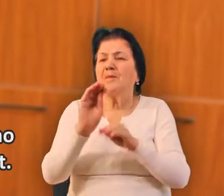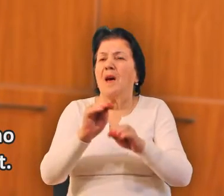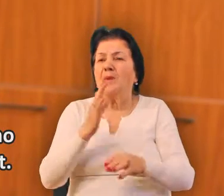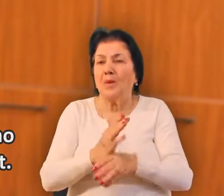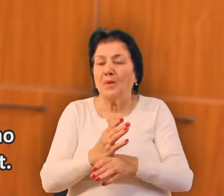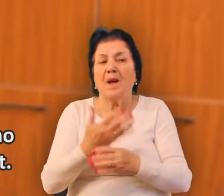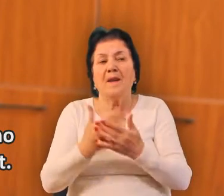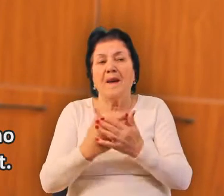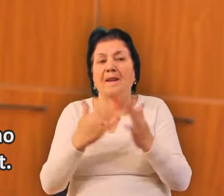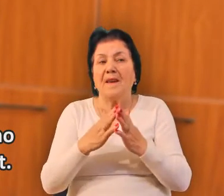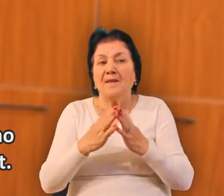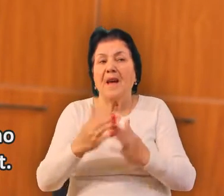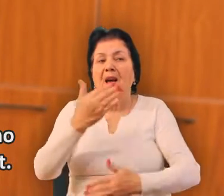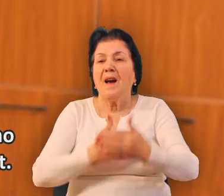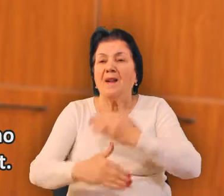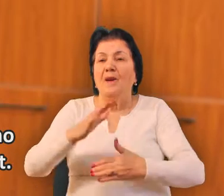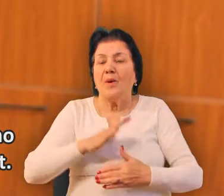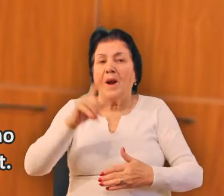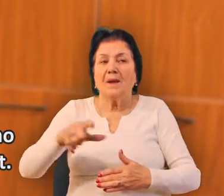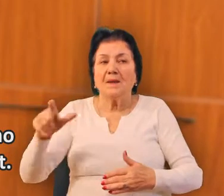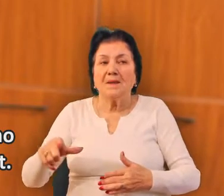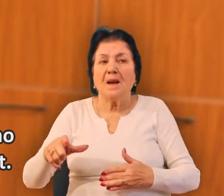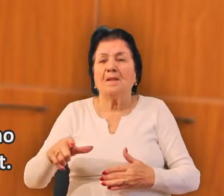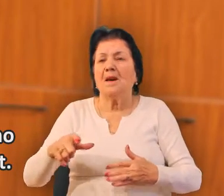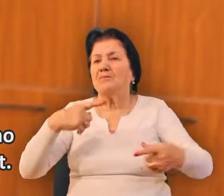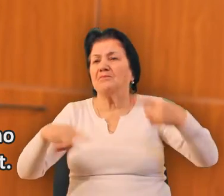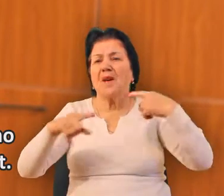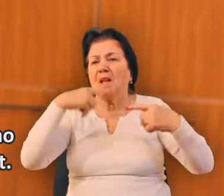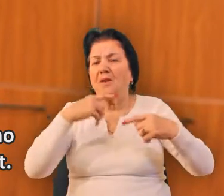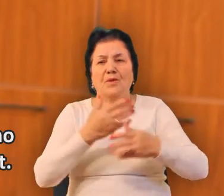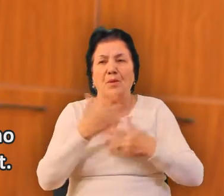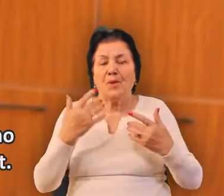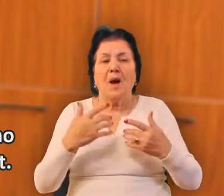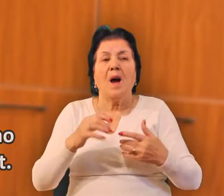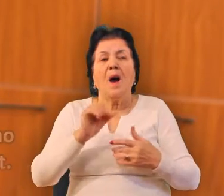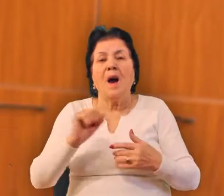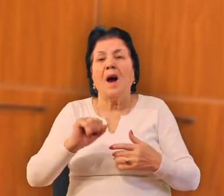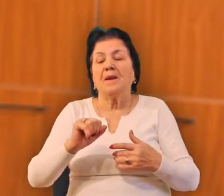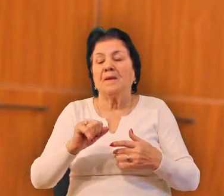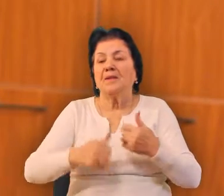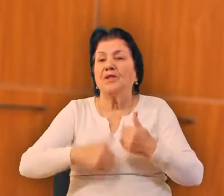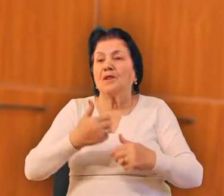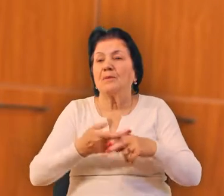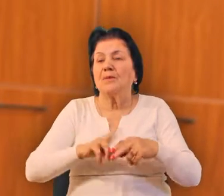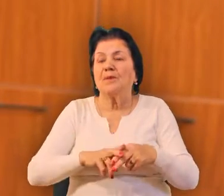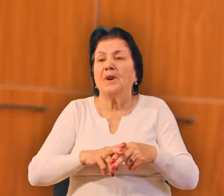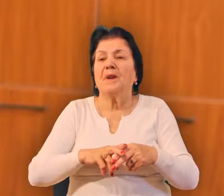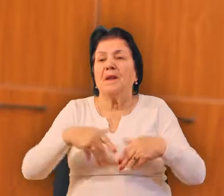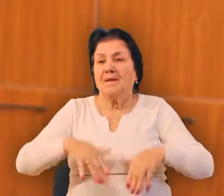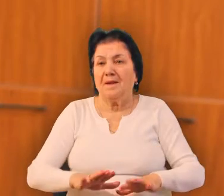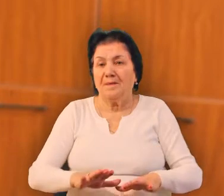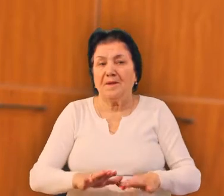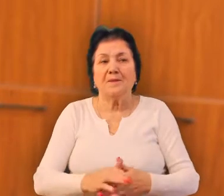Müəssərlik tam təmin olunur. Yəni, evdə əlilliyi olan insan var ya yoxdur, bu fərq eləmir. Artıq yanaşma